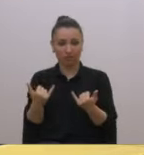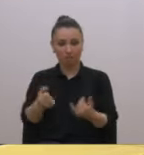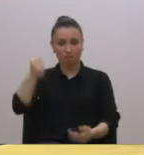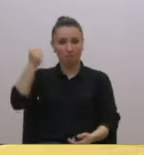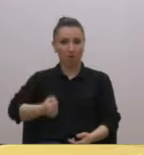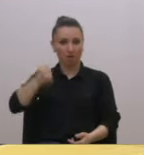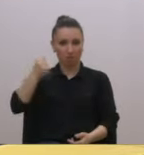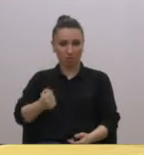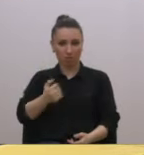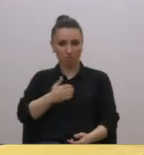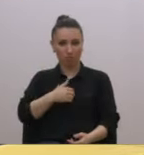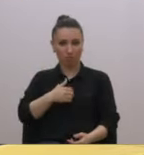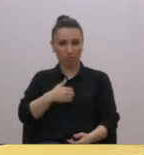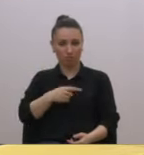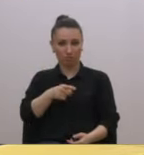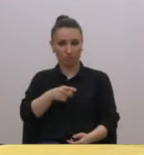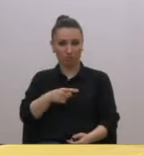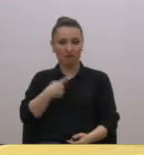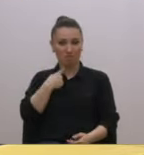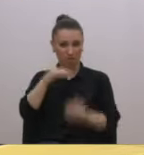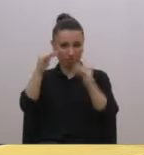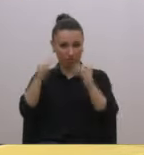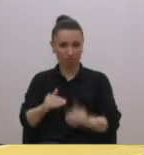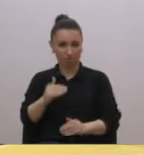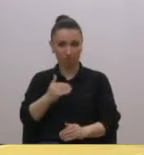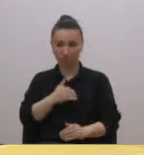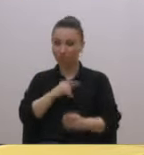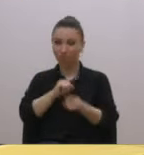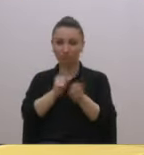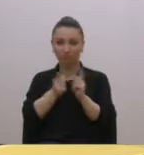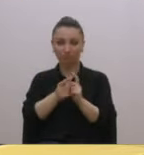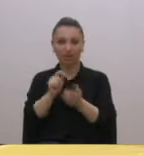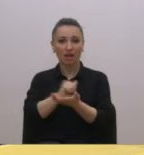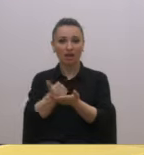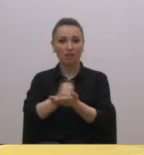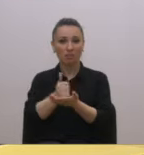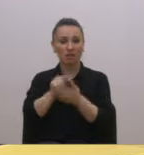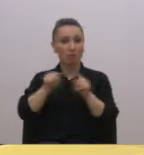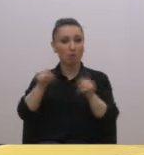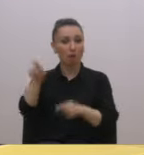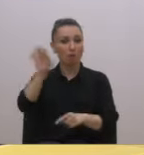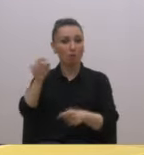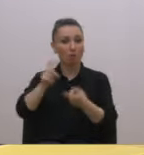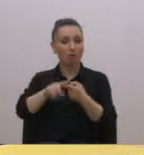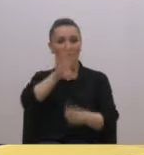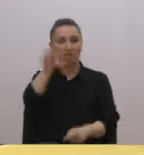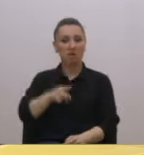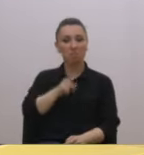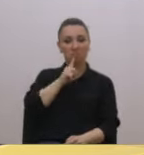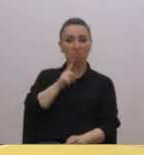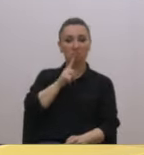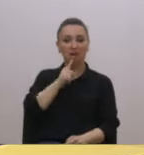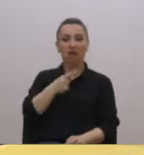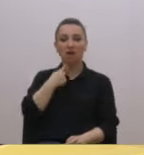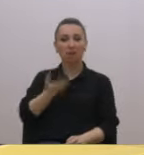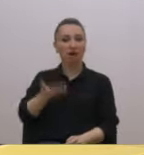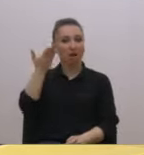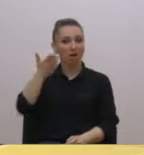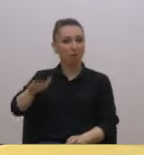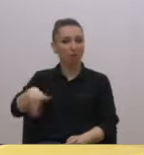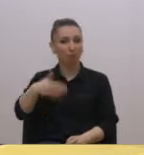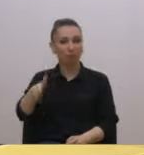ბრახულით სურთ რომ ჩაახშონ ეს ხმა მაგრამ როდესაც LGBT პროპაგანდაზეა საუბარი მაშინ ჩუმად არიან მათი ხმაც კი არის